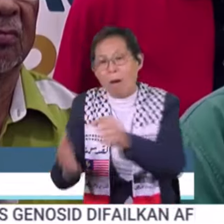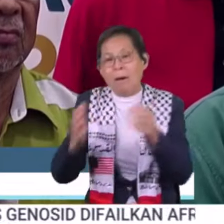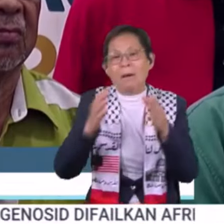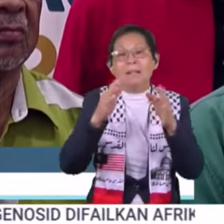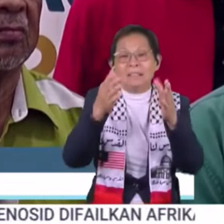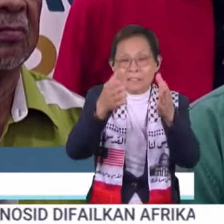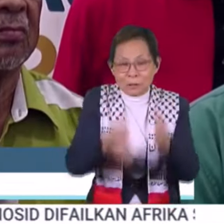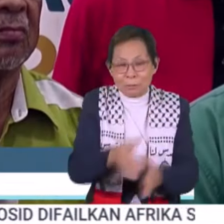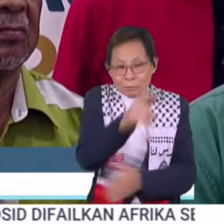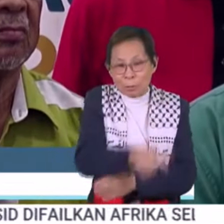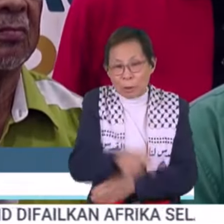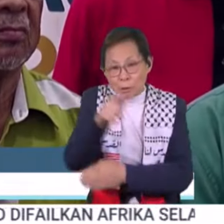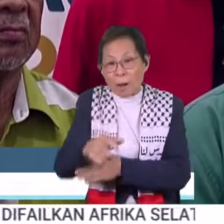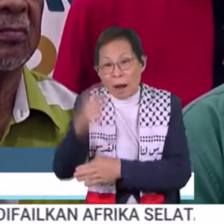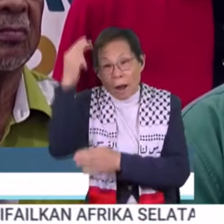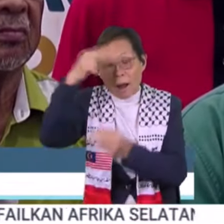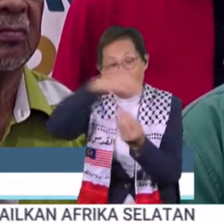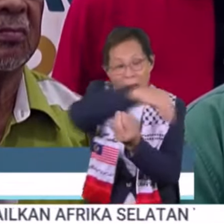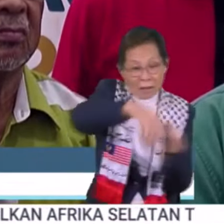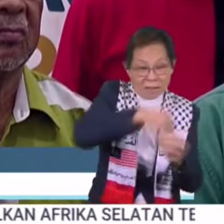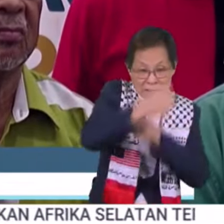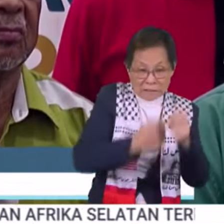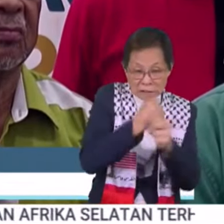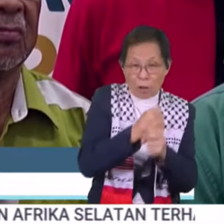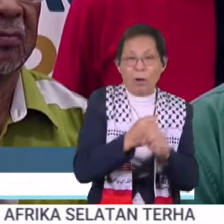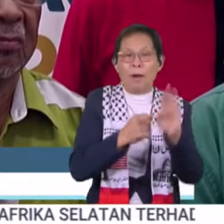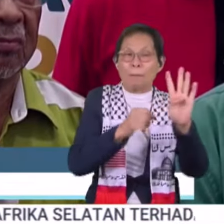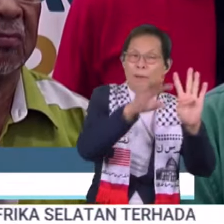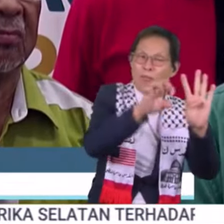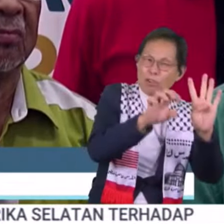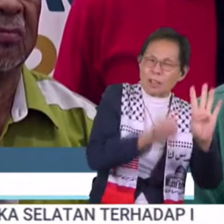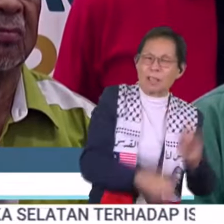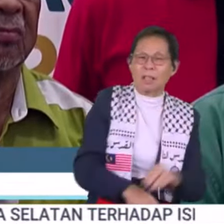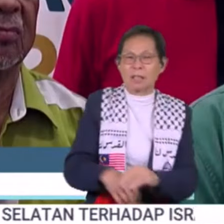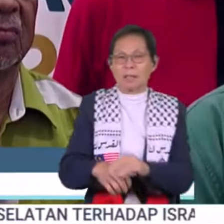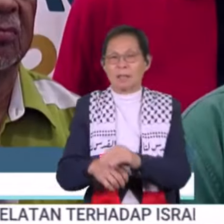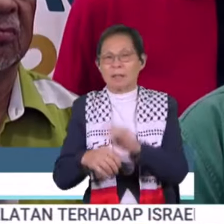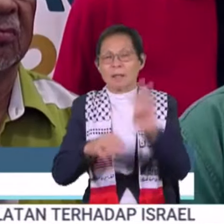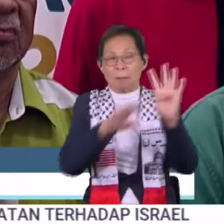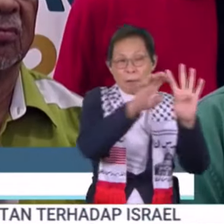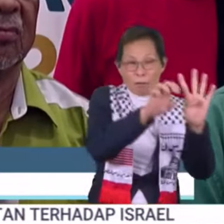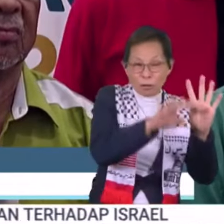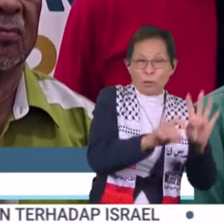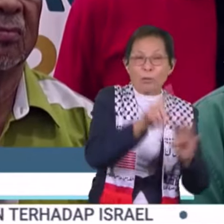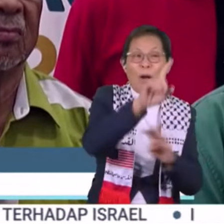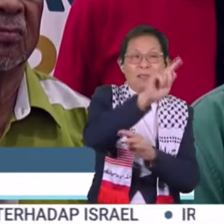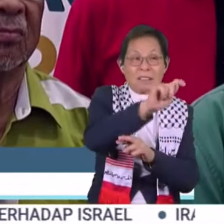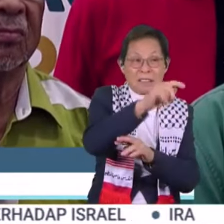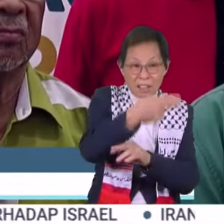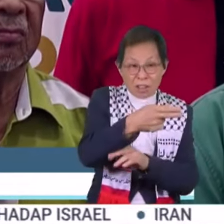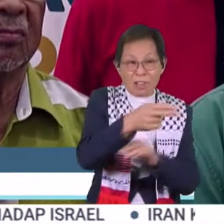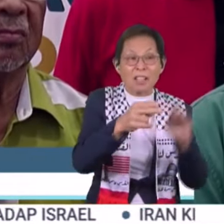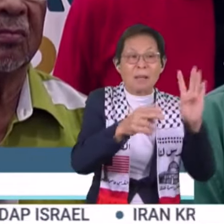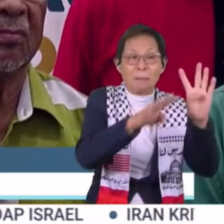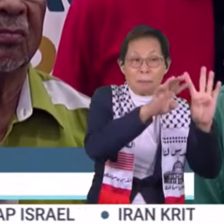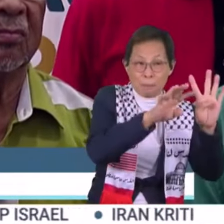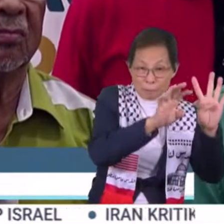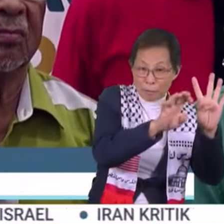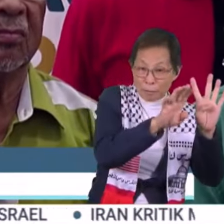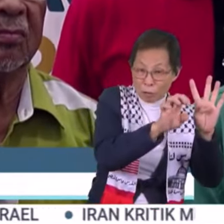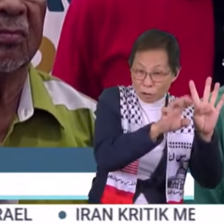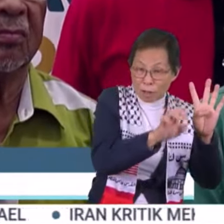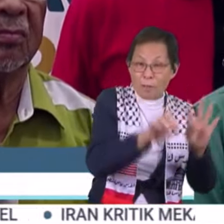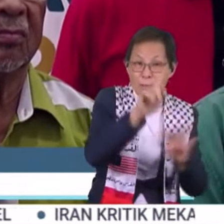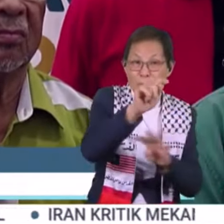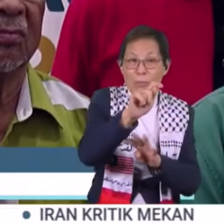kita pada tahun ini. Di dalam B40-nya, di kalangan B40-nya, kerajaan ataupun Lembaga Tabung Haji telah memberikan